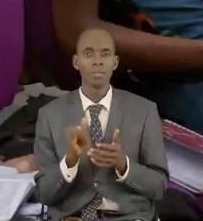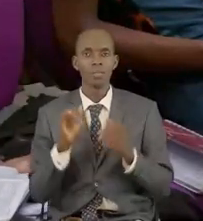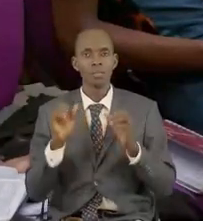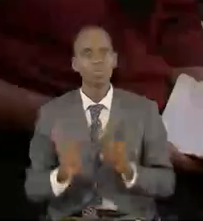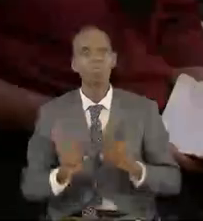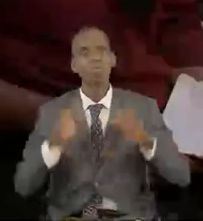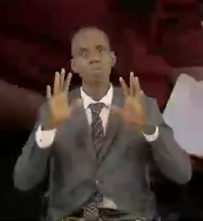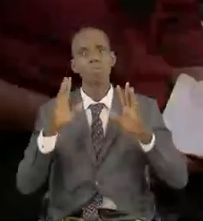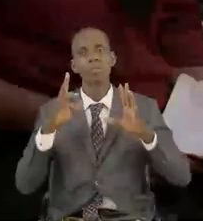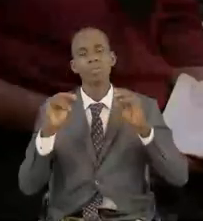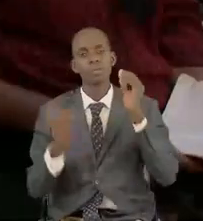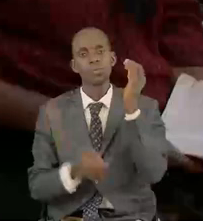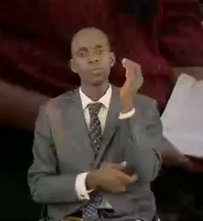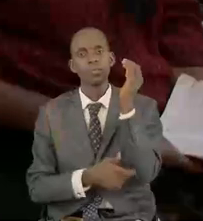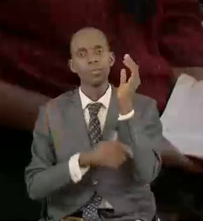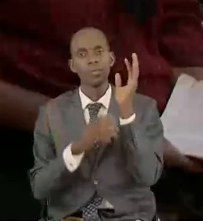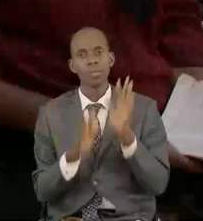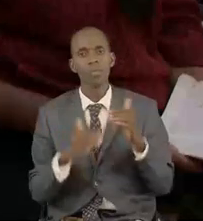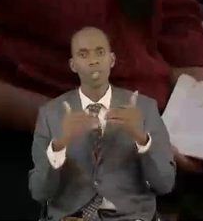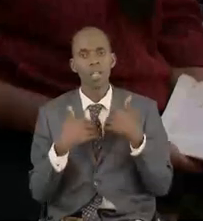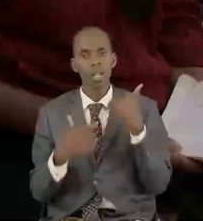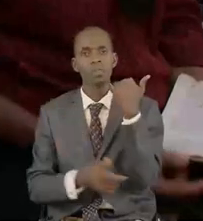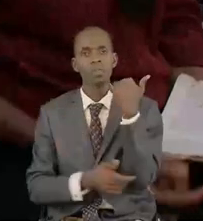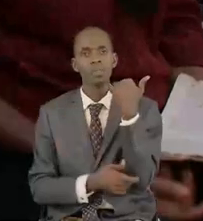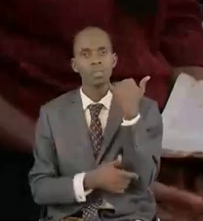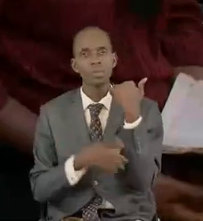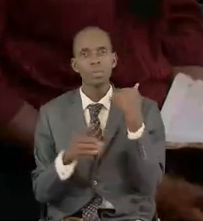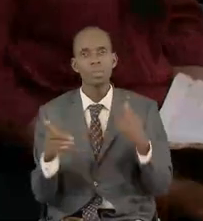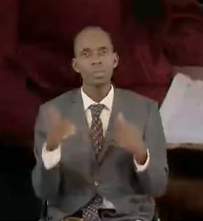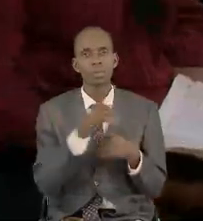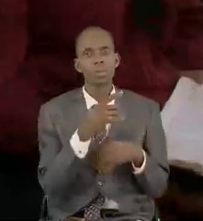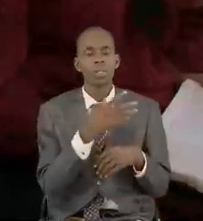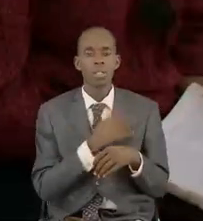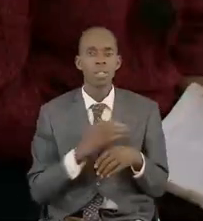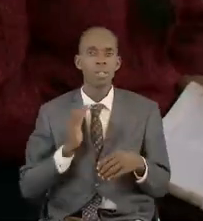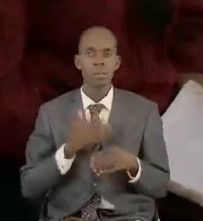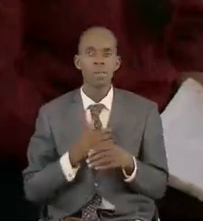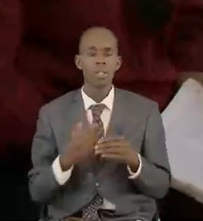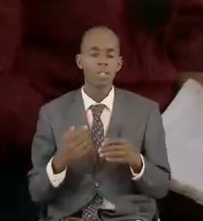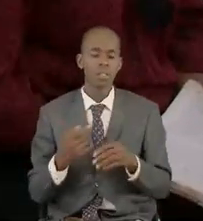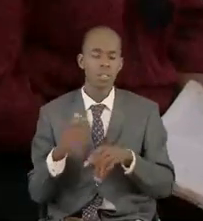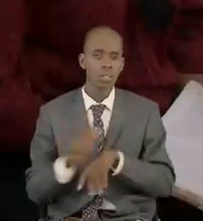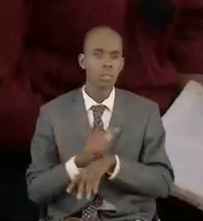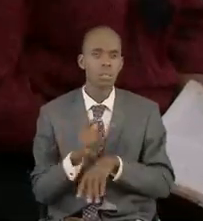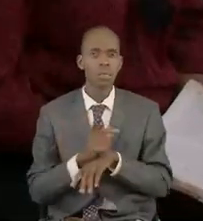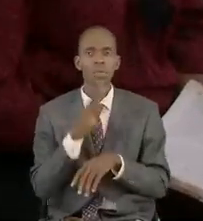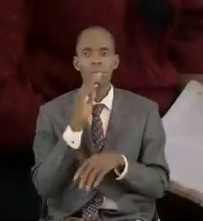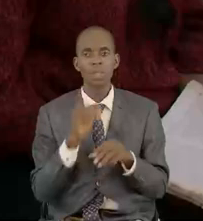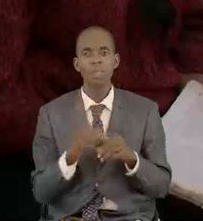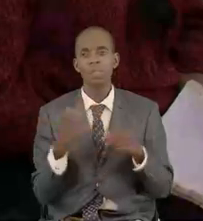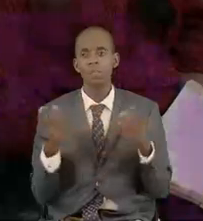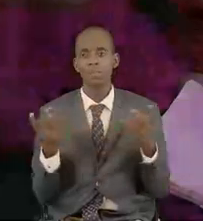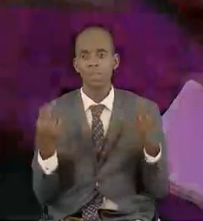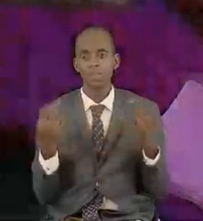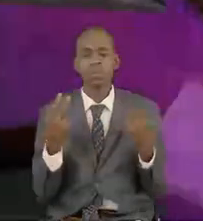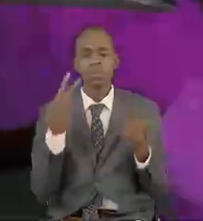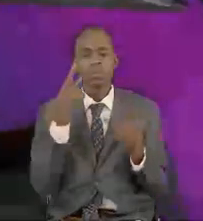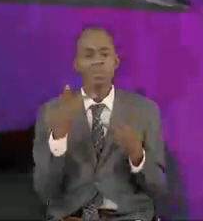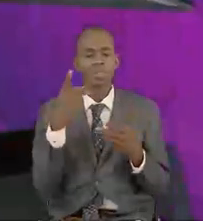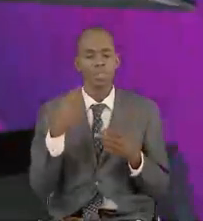tentateur ne vous est travaillé en veine ici l'apôtre Paul